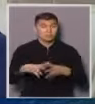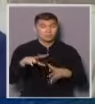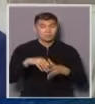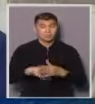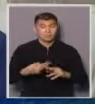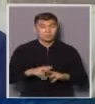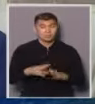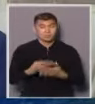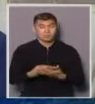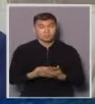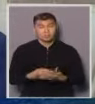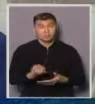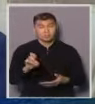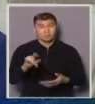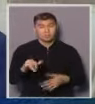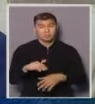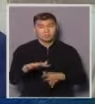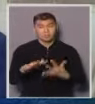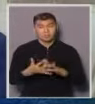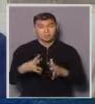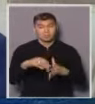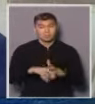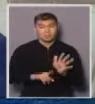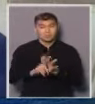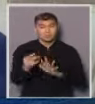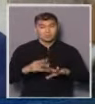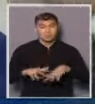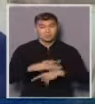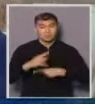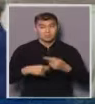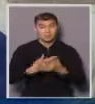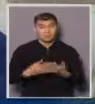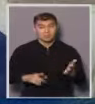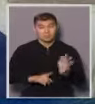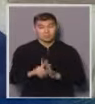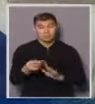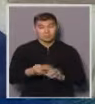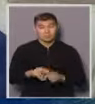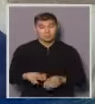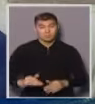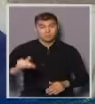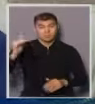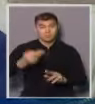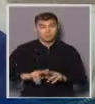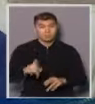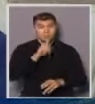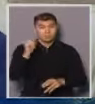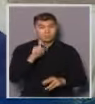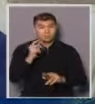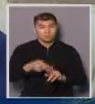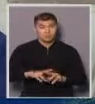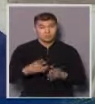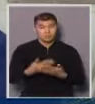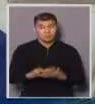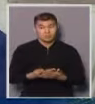осы Еркінқала ауылында жақсы жұмыстар жүргізіп жатыр. Соның ішінде мына осы өсіп жатқан жастарды тәрбиелеу,